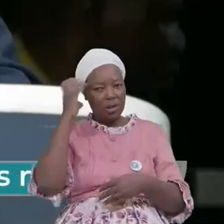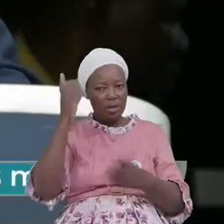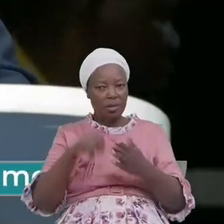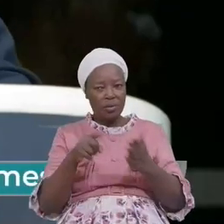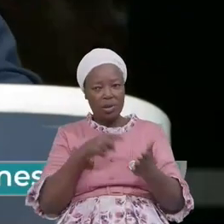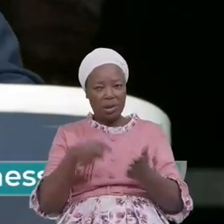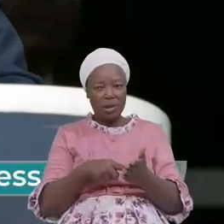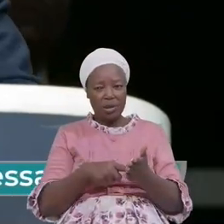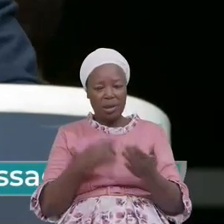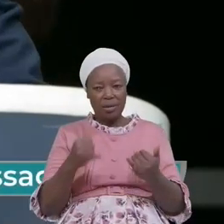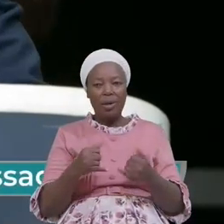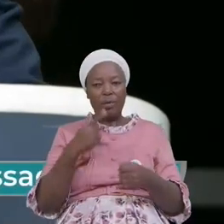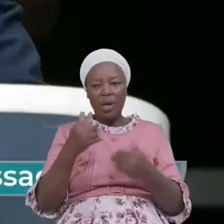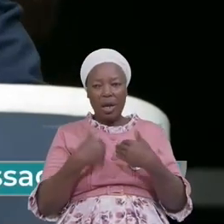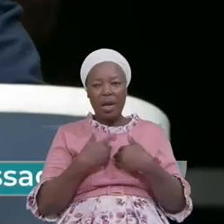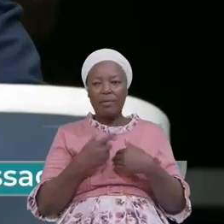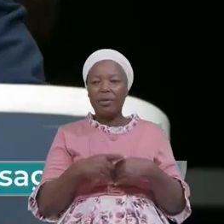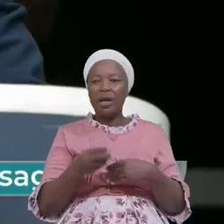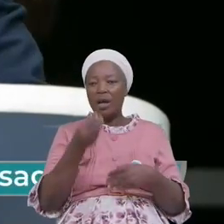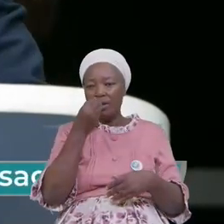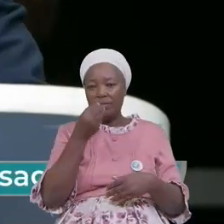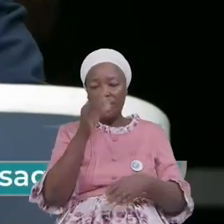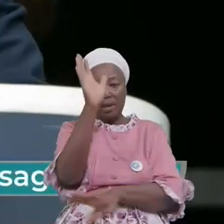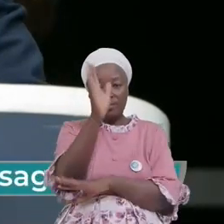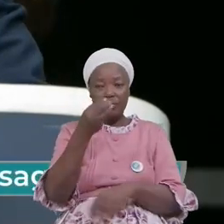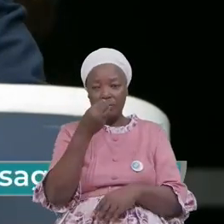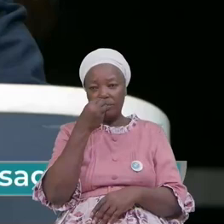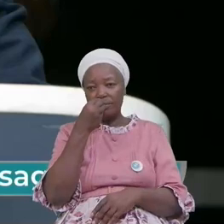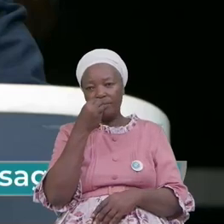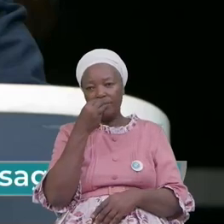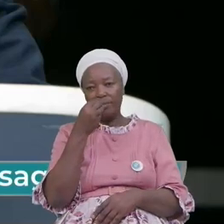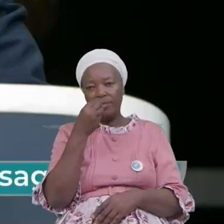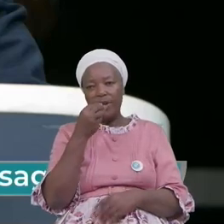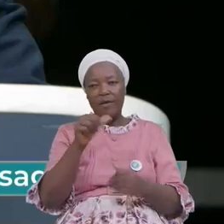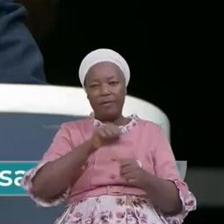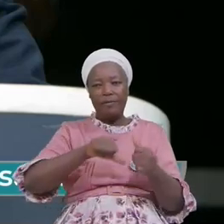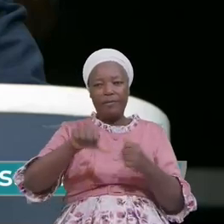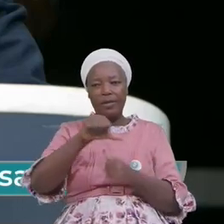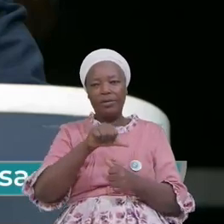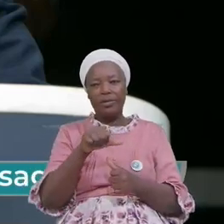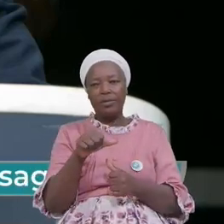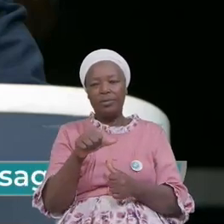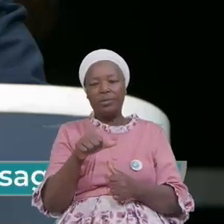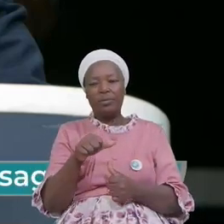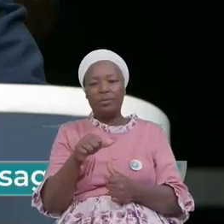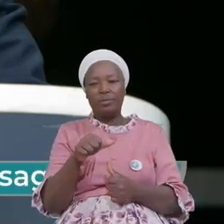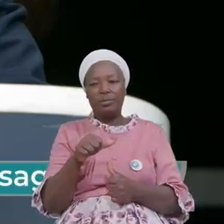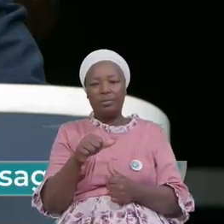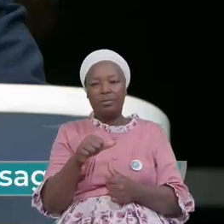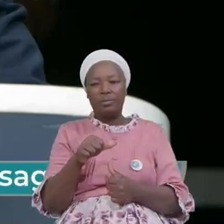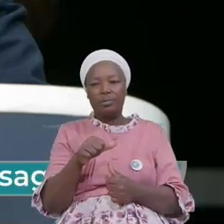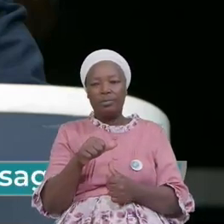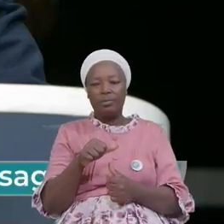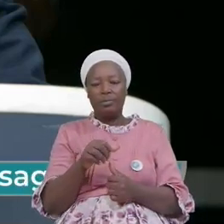écrire à remplir les formulaires. Et ceux qui savent écrire, qu'il